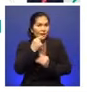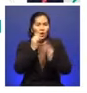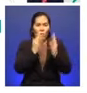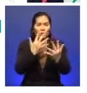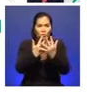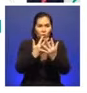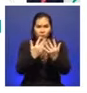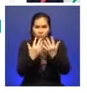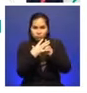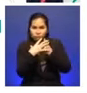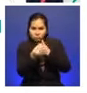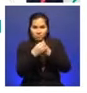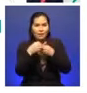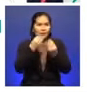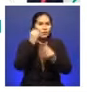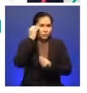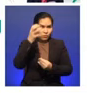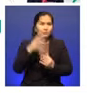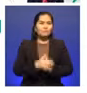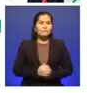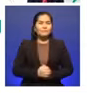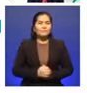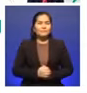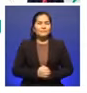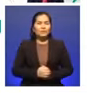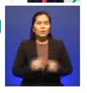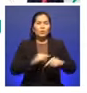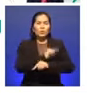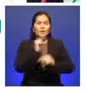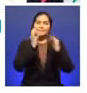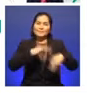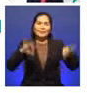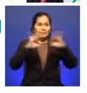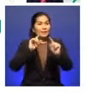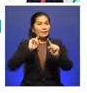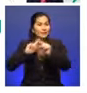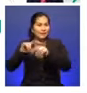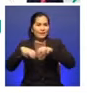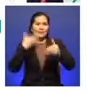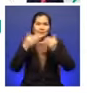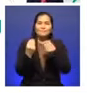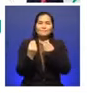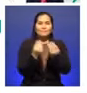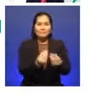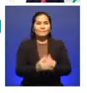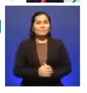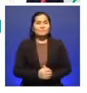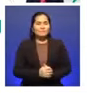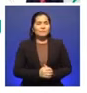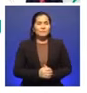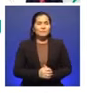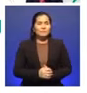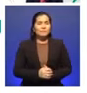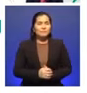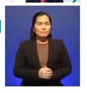องขังในแดนอื่นๆอีกด้วยในวันสำคัญต่างๆที่เราเข้าไปจัดกิจกรรมแปรงฟันนะคะเราก็จะได้กลุ่ม